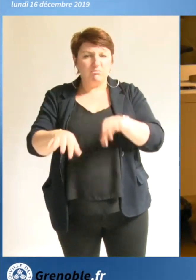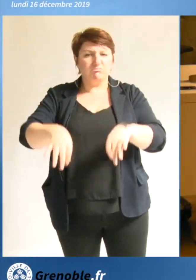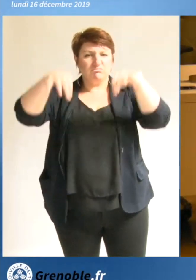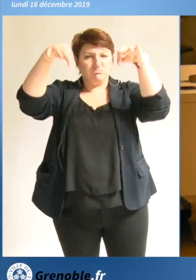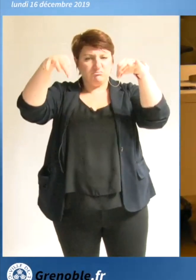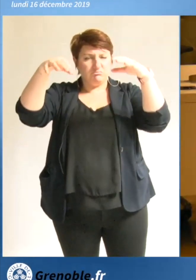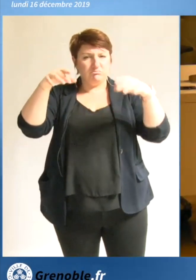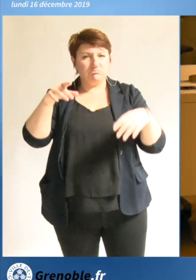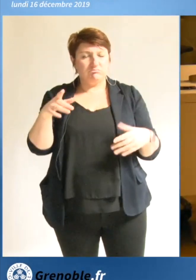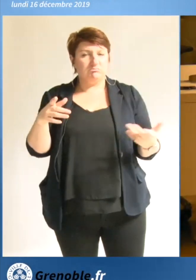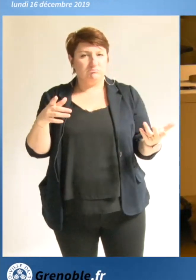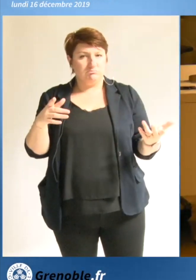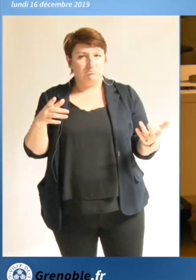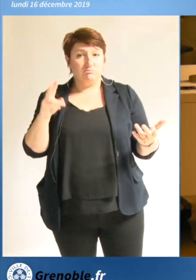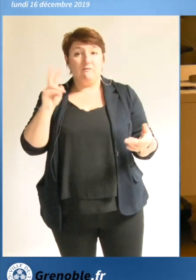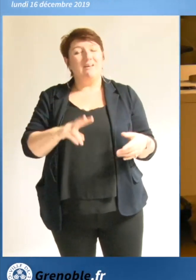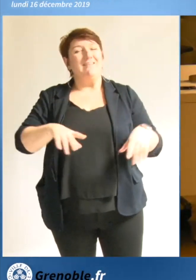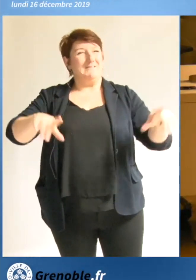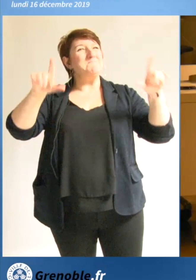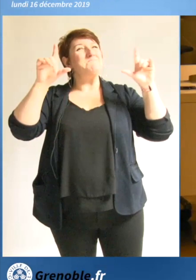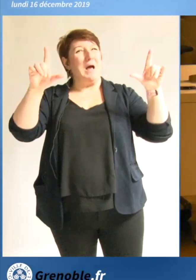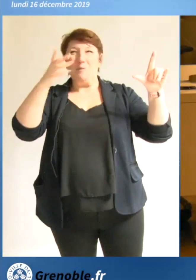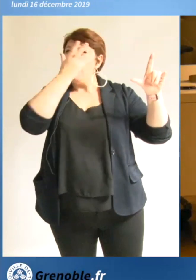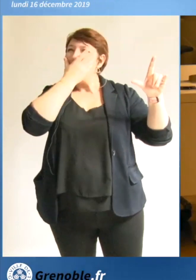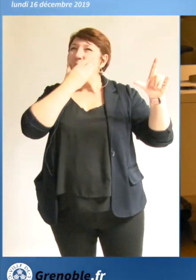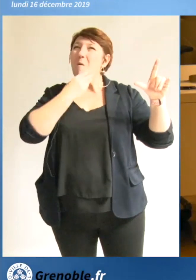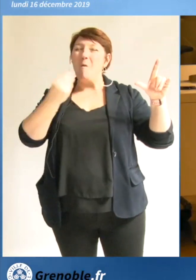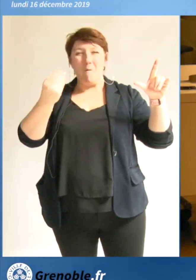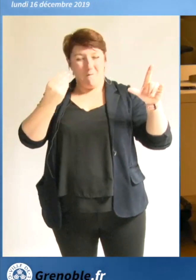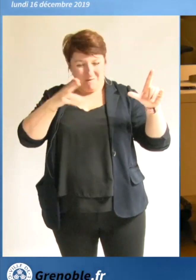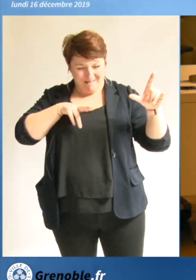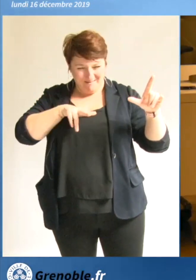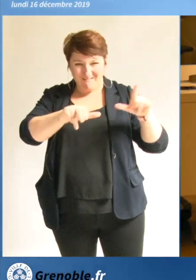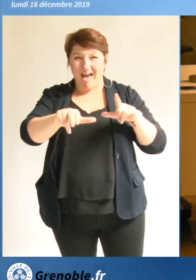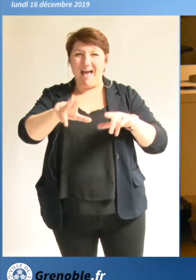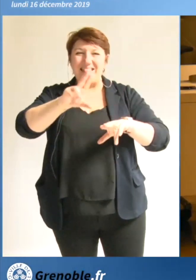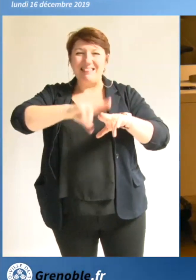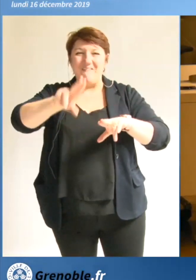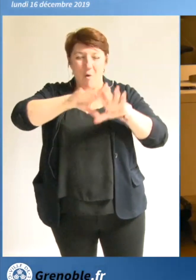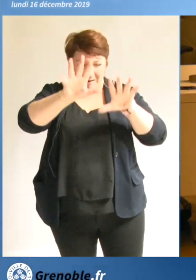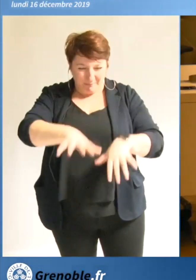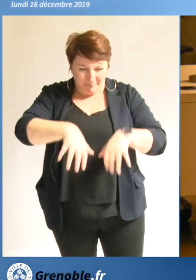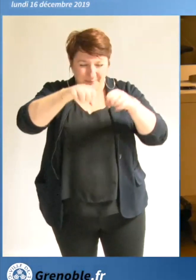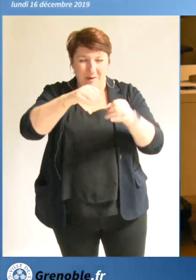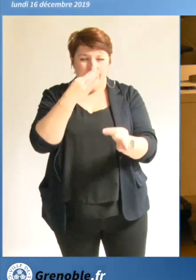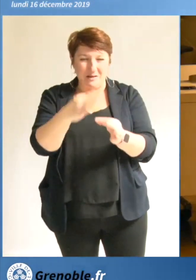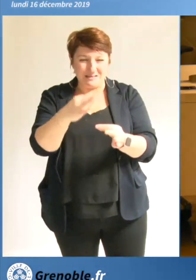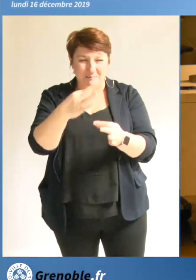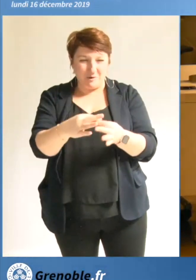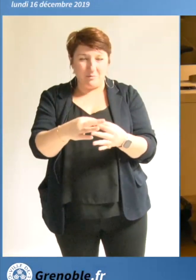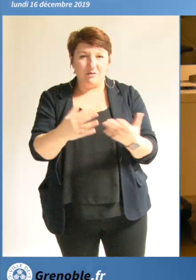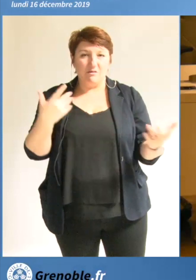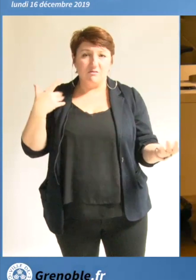arrêtés. Non, il reste toujours un très beau panneau qui indique que les travaux vont repartir en septembre, mais évidemment, ils ne sont